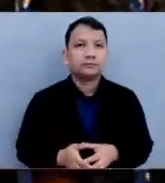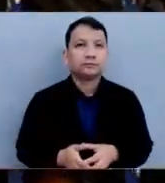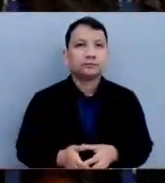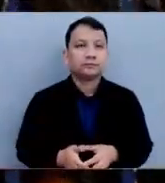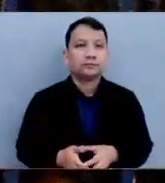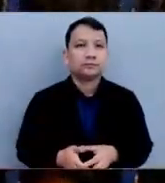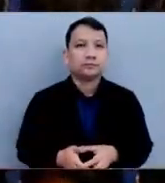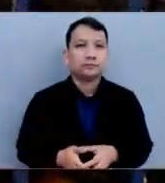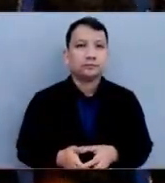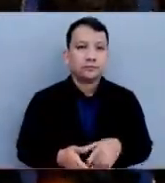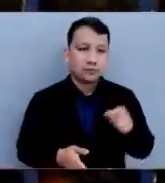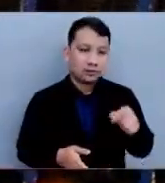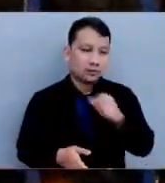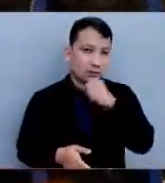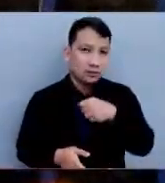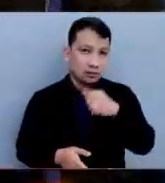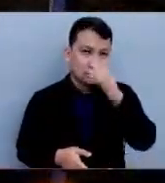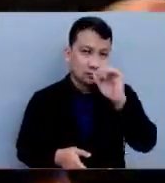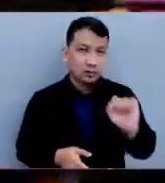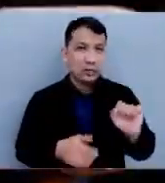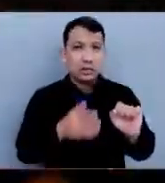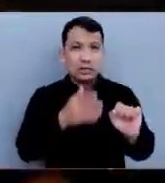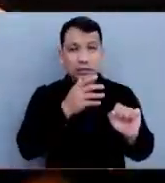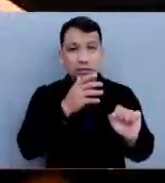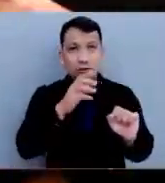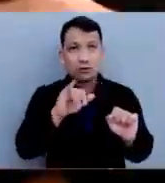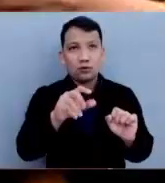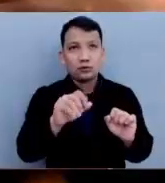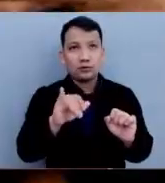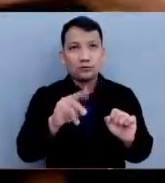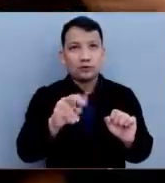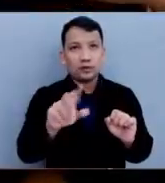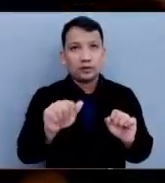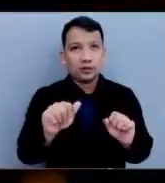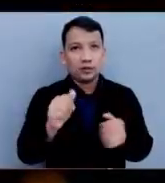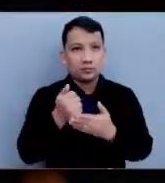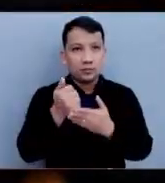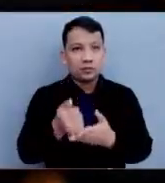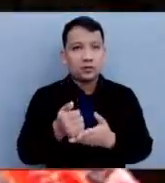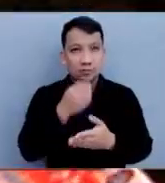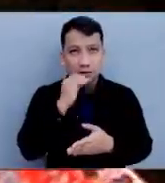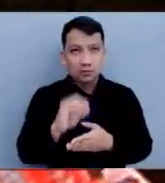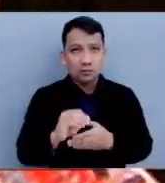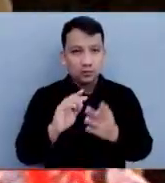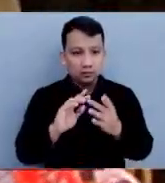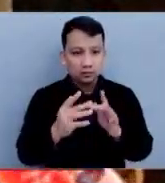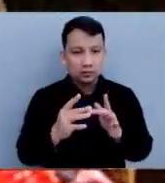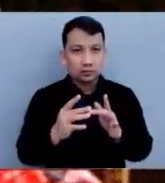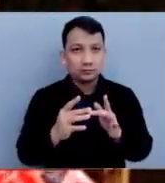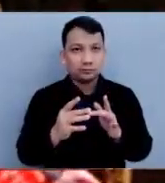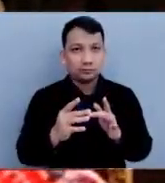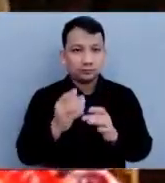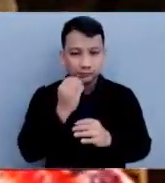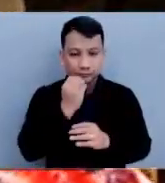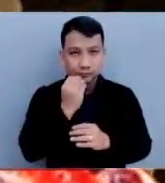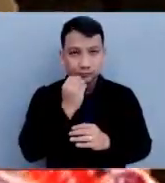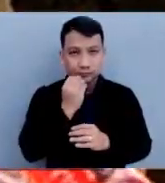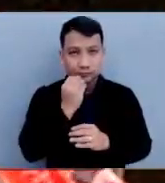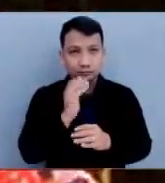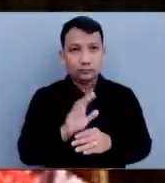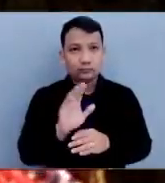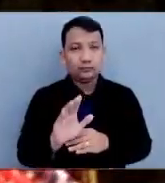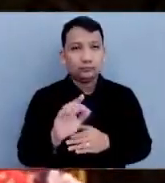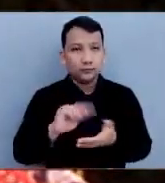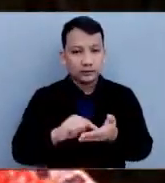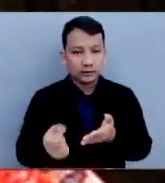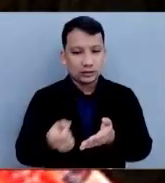Para sa senior citizen na si Nanay Josefina, malaking tulong ang pag-order online ng pagkain at kanyang mga maintenance na